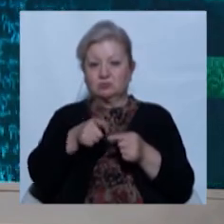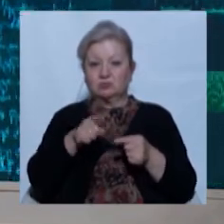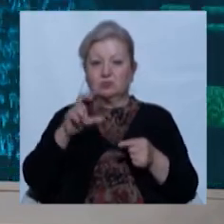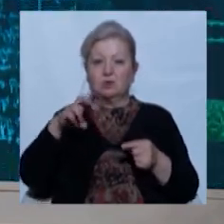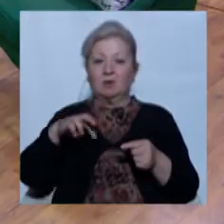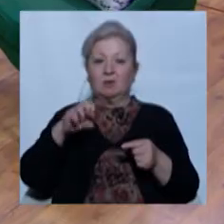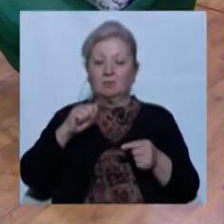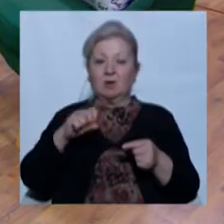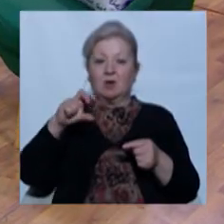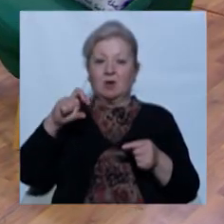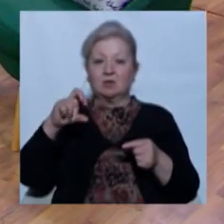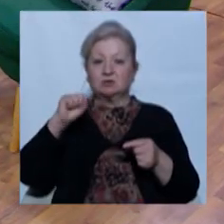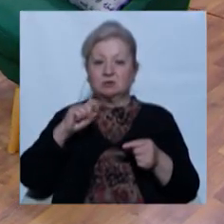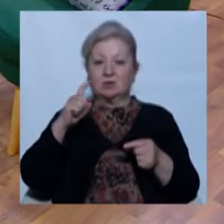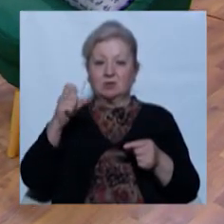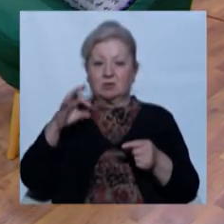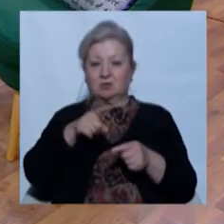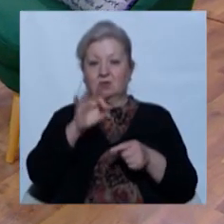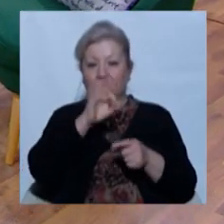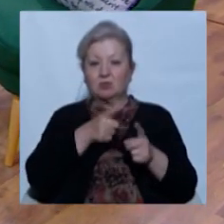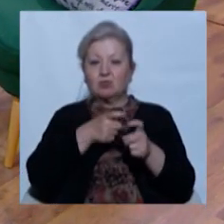და მაჭახელას თოფზე